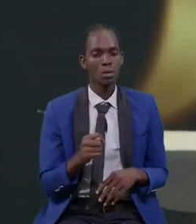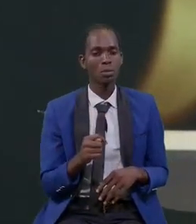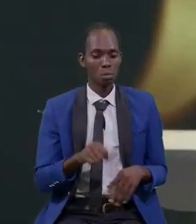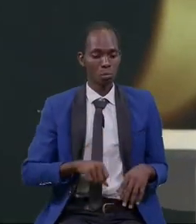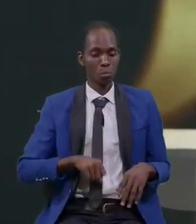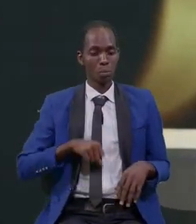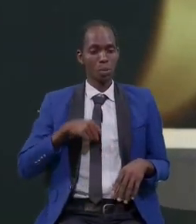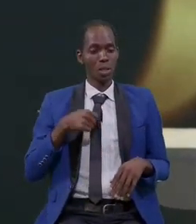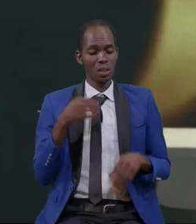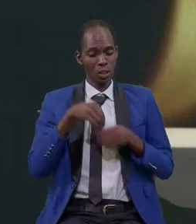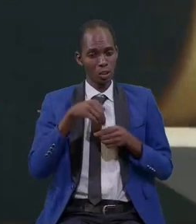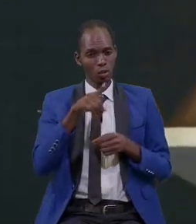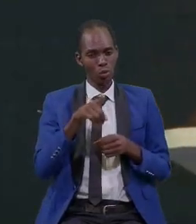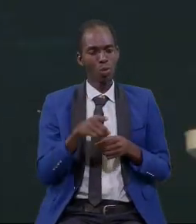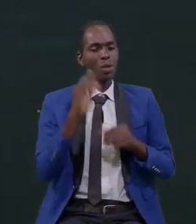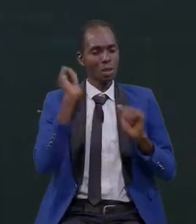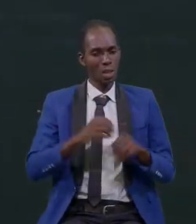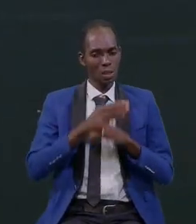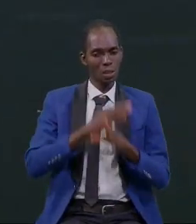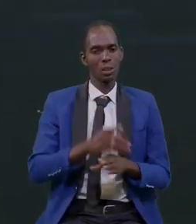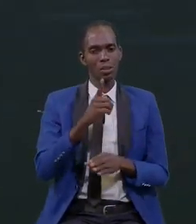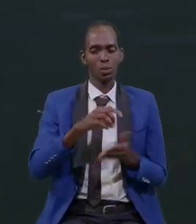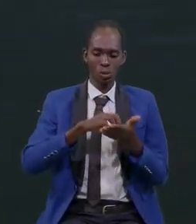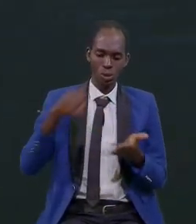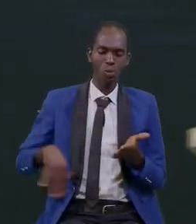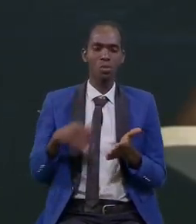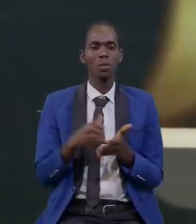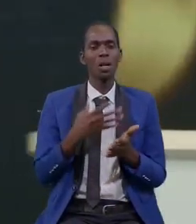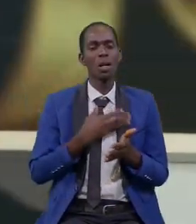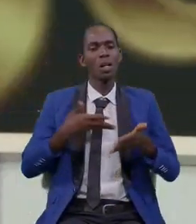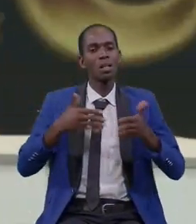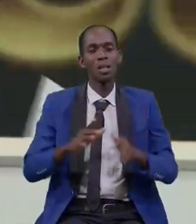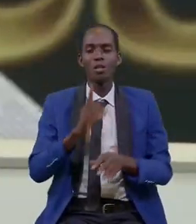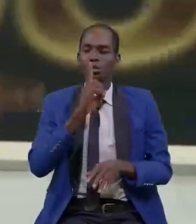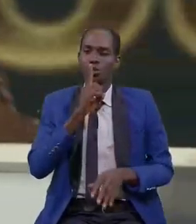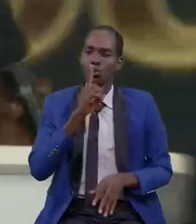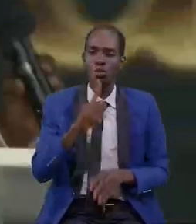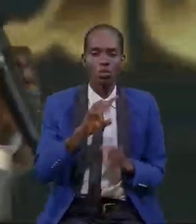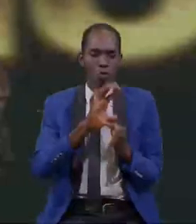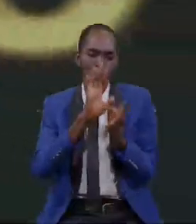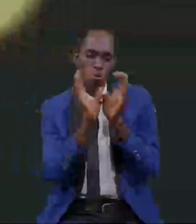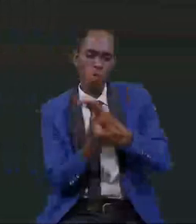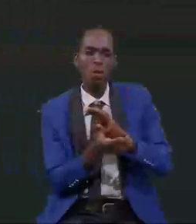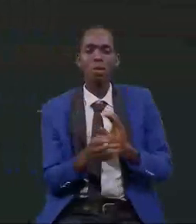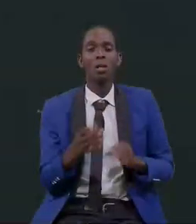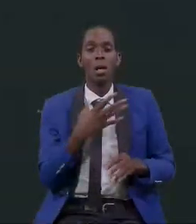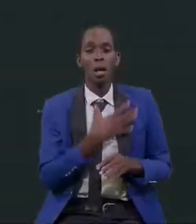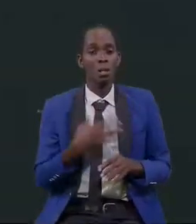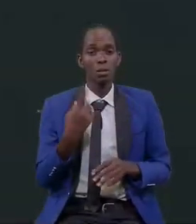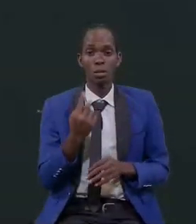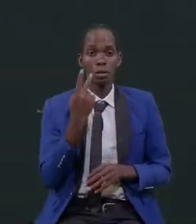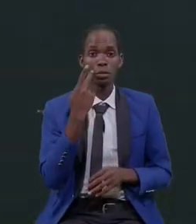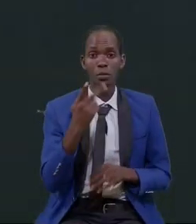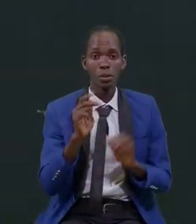Ton orgueil, jette ça. Et que la vraie conversion soit évidente et visible dans